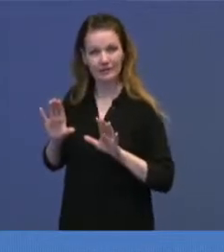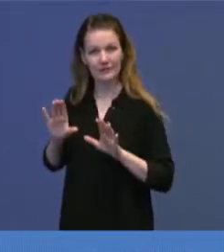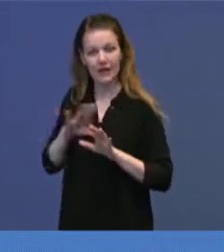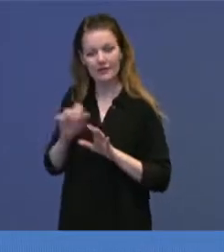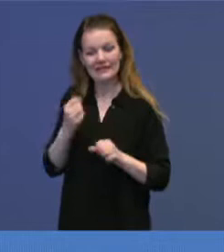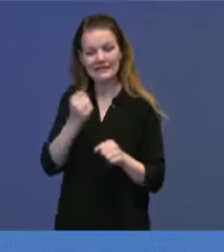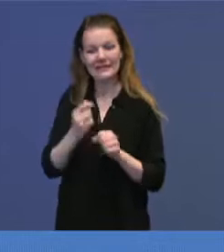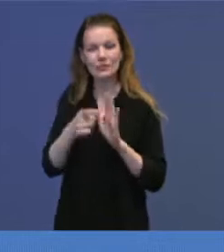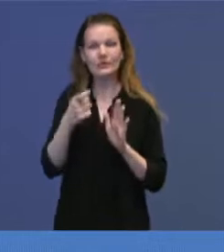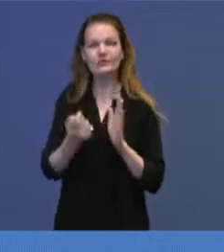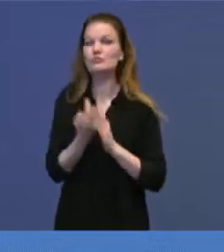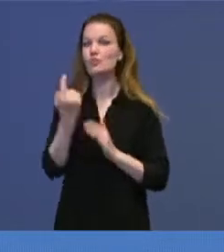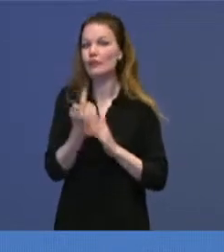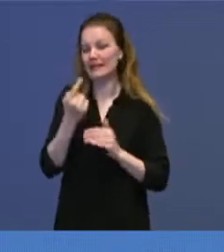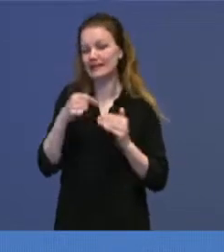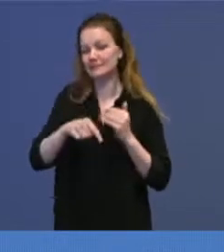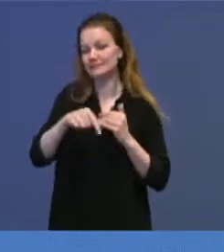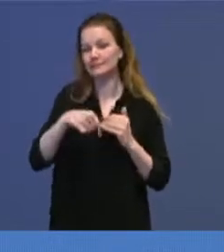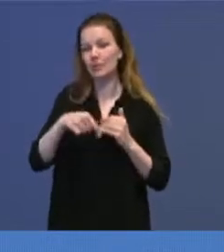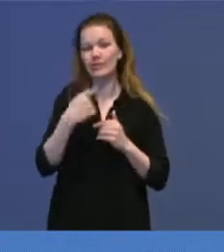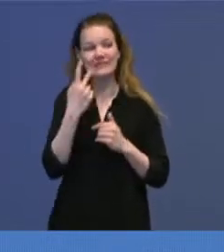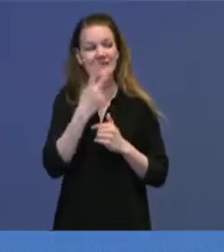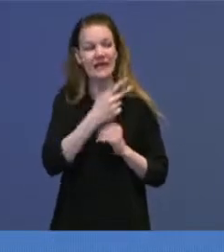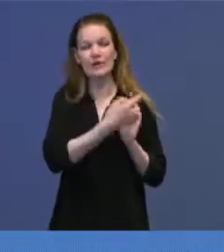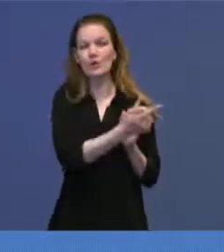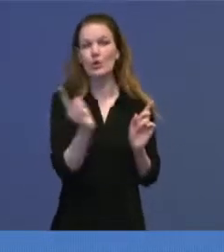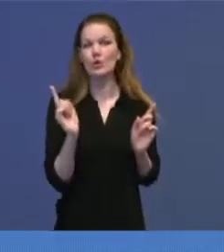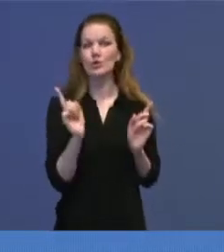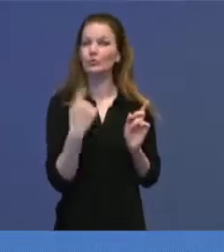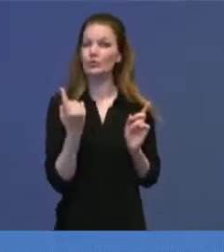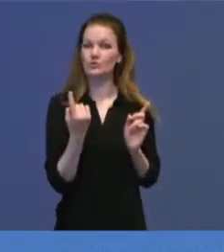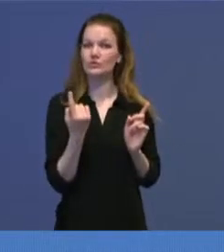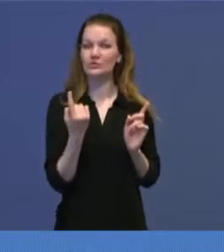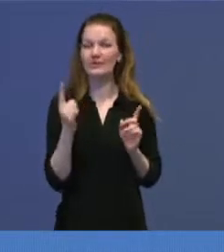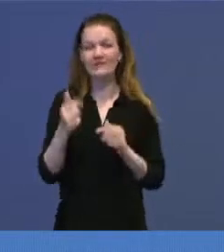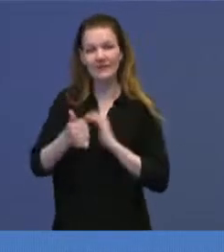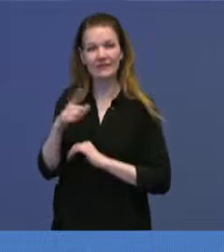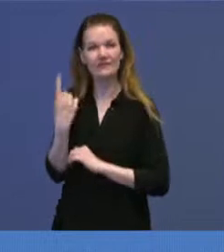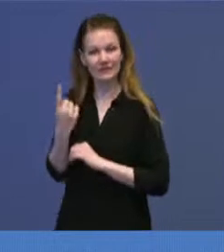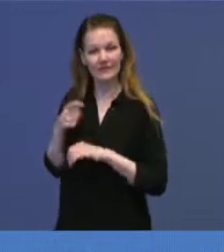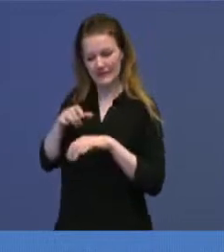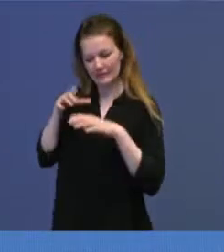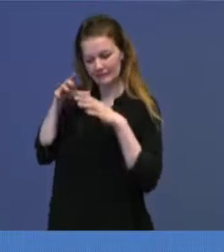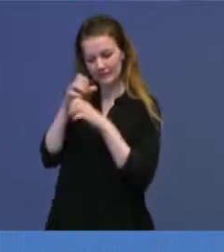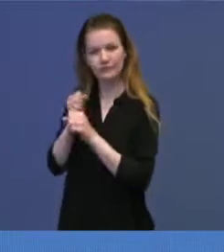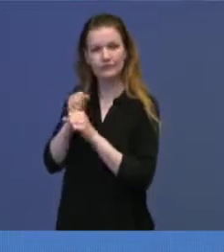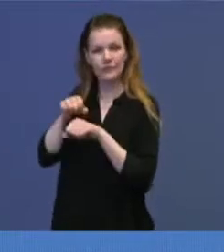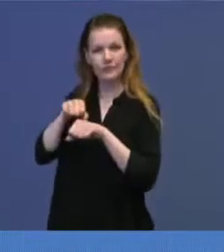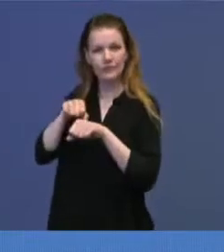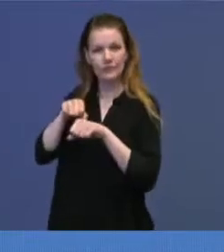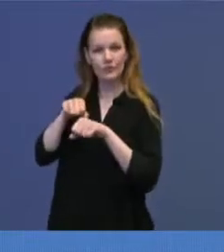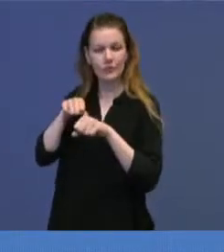sikkerhetsutfordringene som vi ser rundt oss. Og det jo noe som folk også kan føle seg trygge med. at når vi